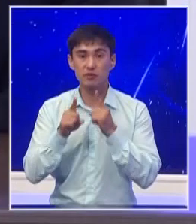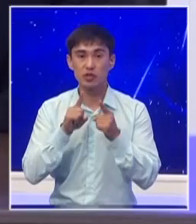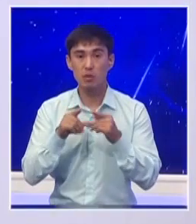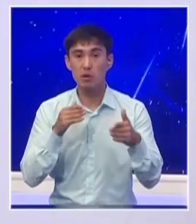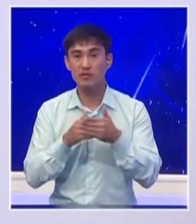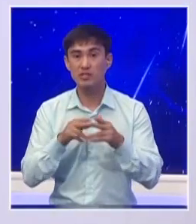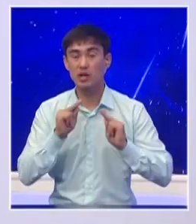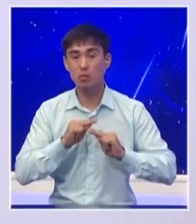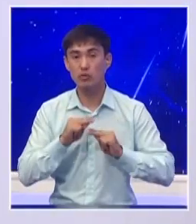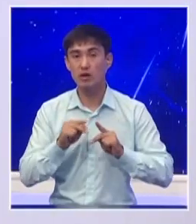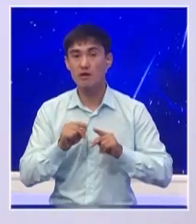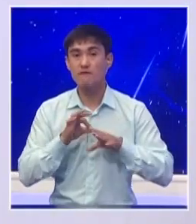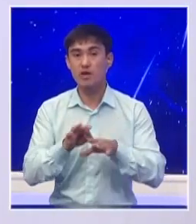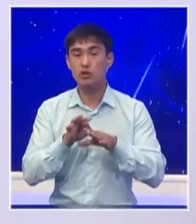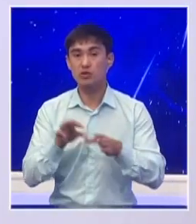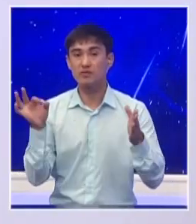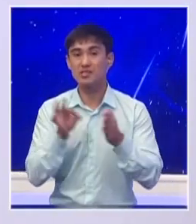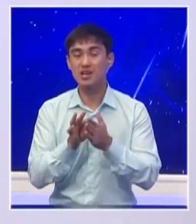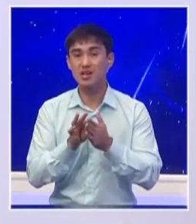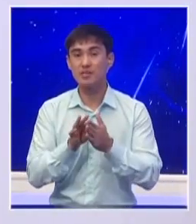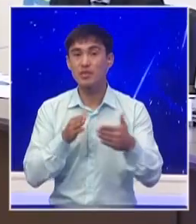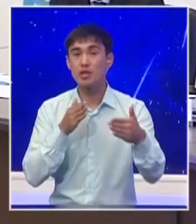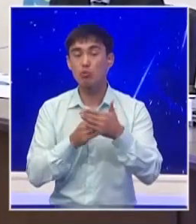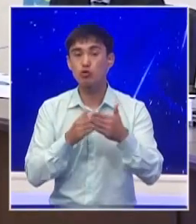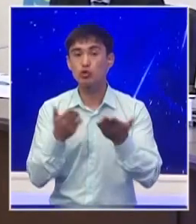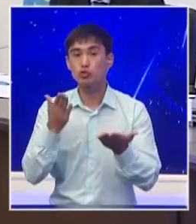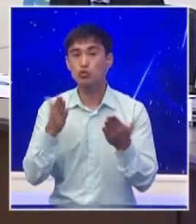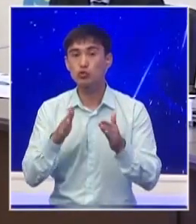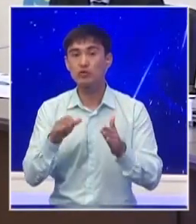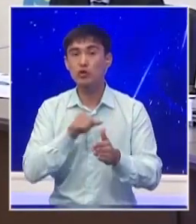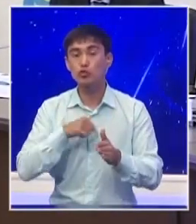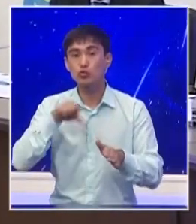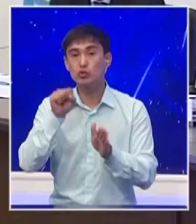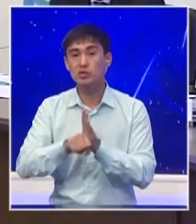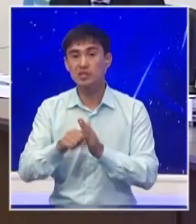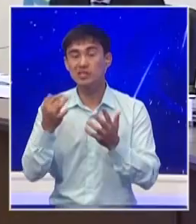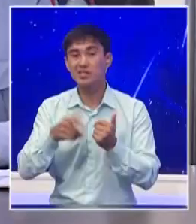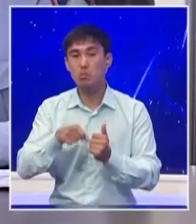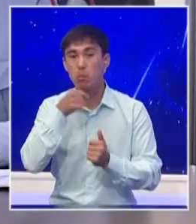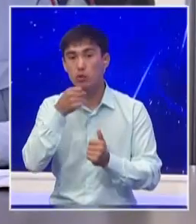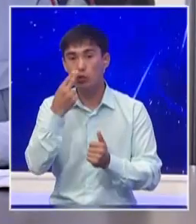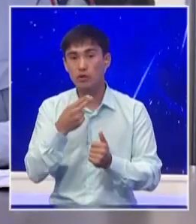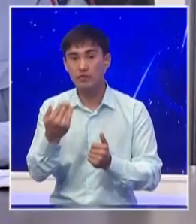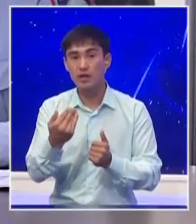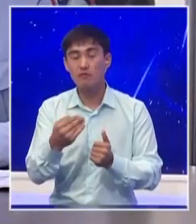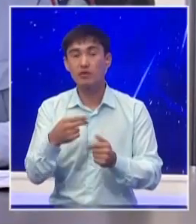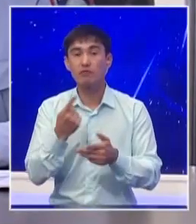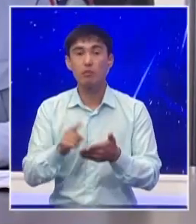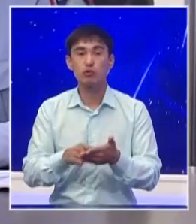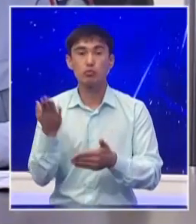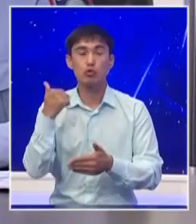совещания, профилактическая работа ведется и в целях недопущения случаев суицида среди подростков. В этом вопросе, по сравнению с прошлым